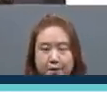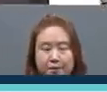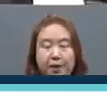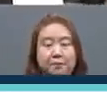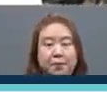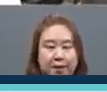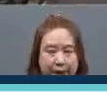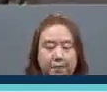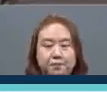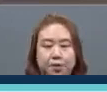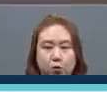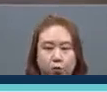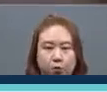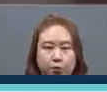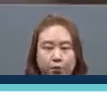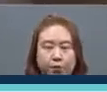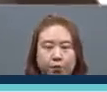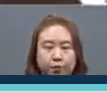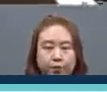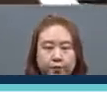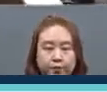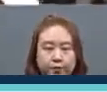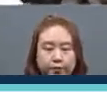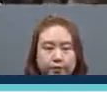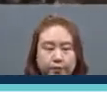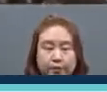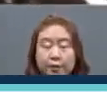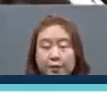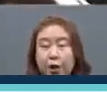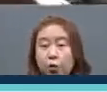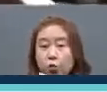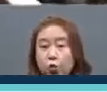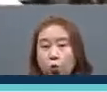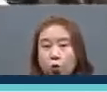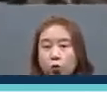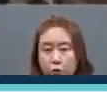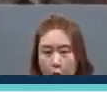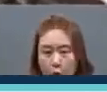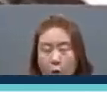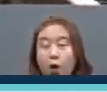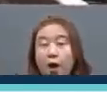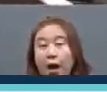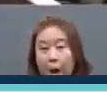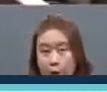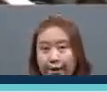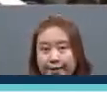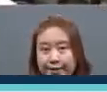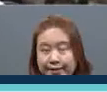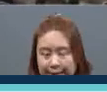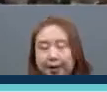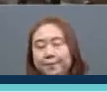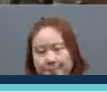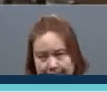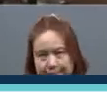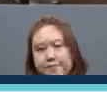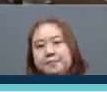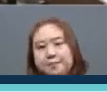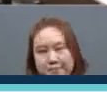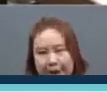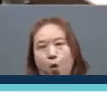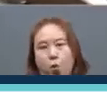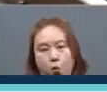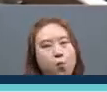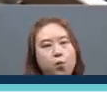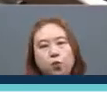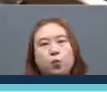Network Limited จากฮ่องกงเงินลงทุน 2,543 ล้านบาทตั้งอยู่ในเขตอุตสาหกรรมของบริษัทนว